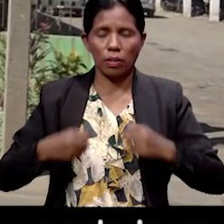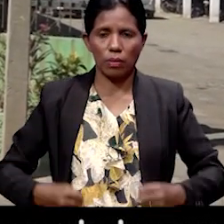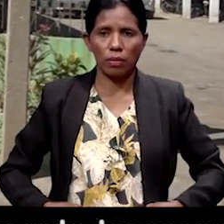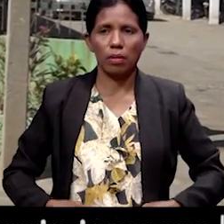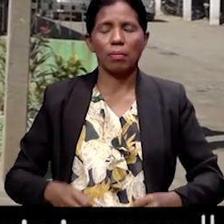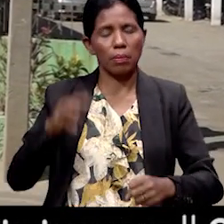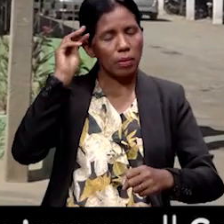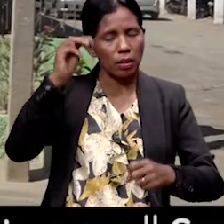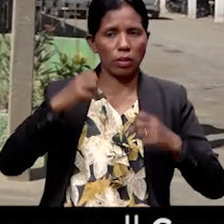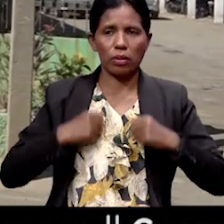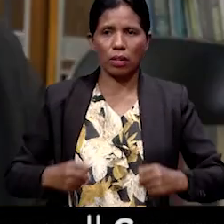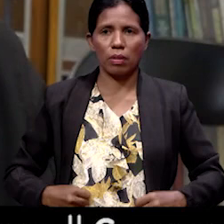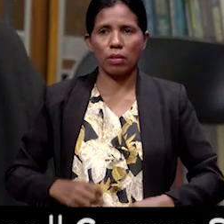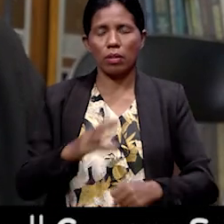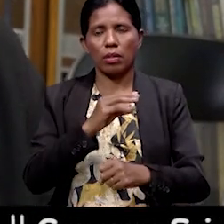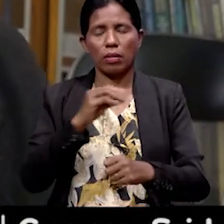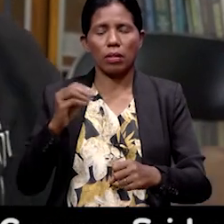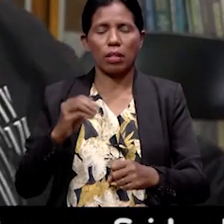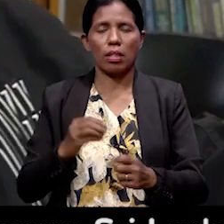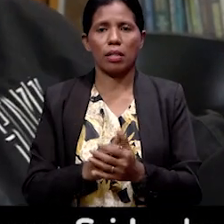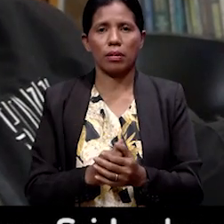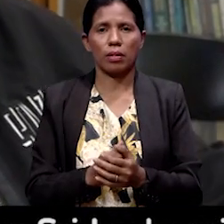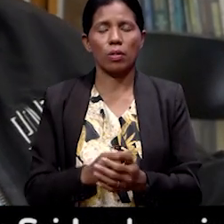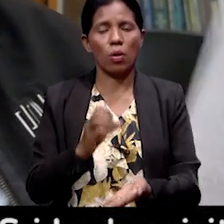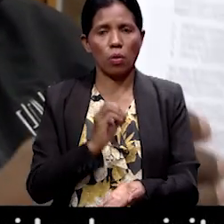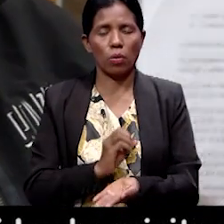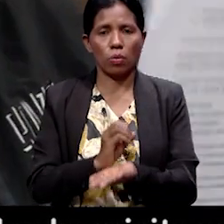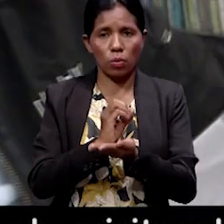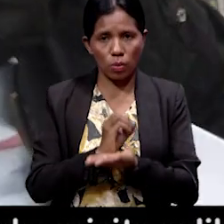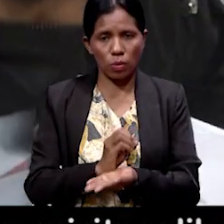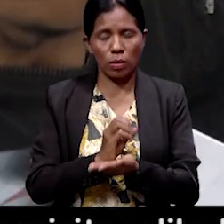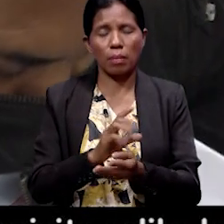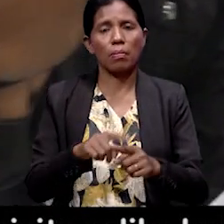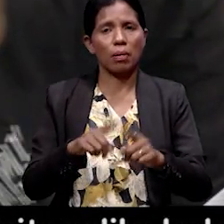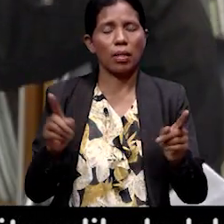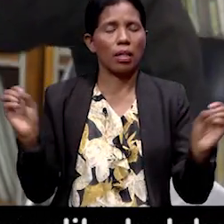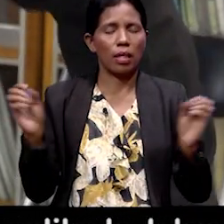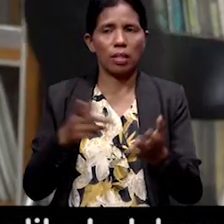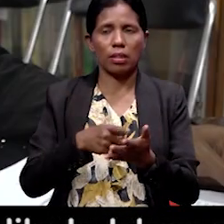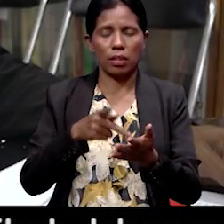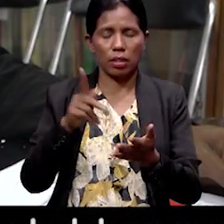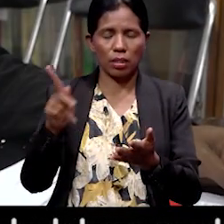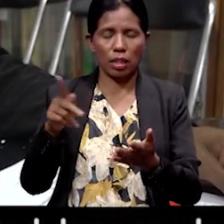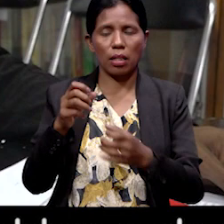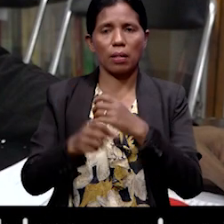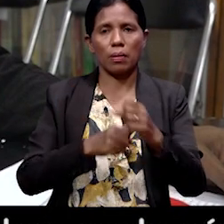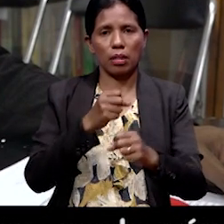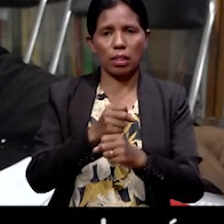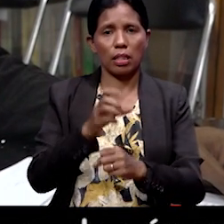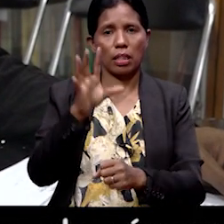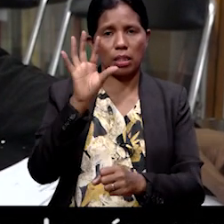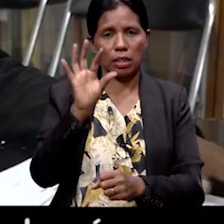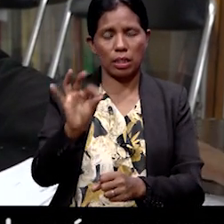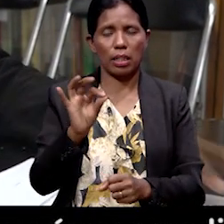ba ministeru saúde no region administrativa especial oiku siambe no raewa mai bela selutasa ba estado durante tinangsia dadaune